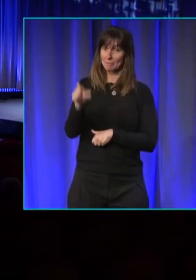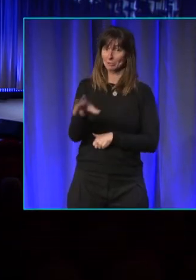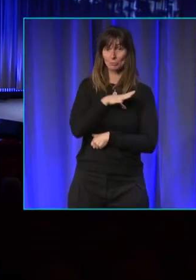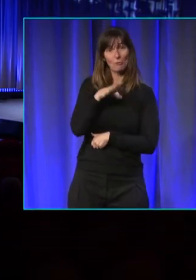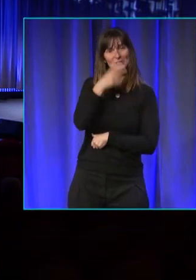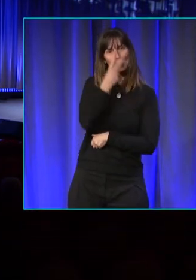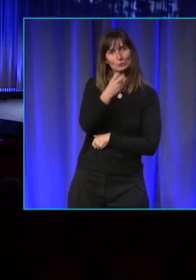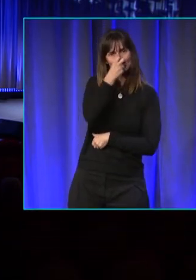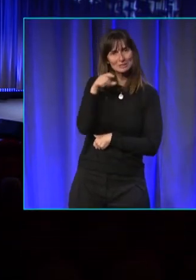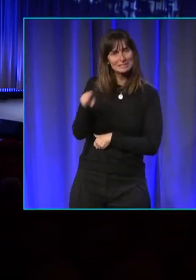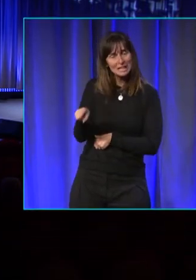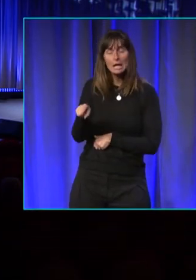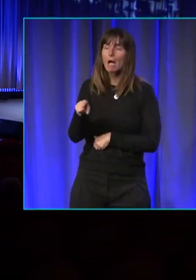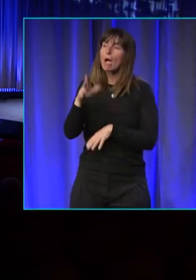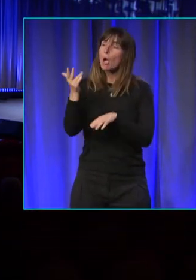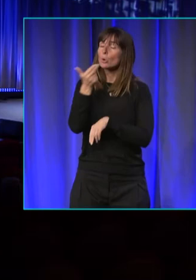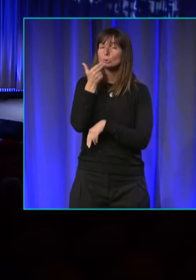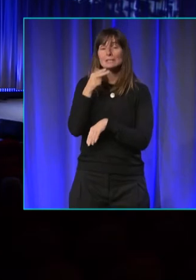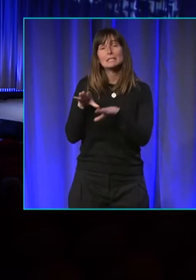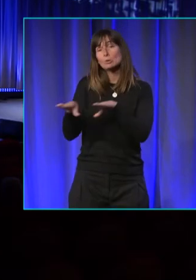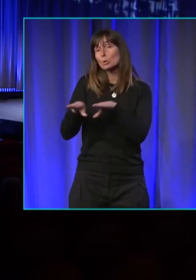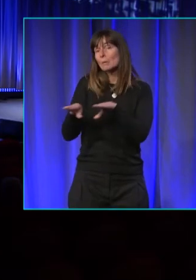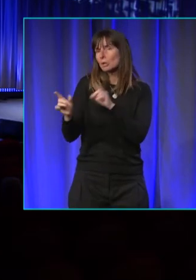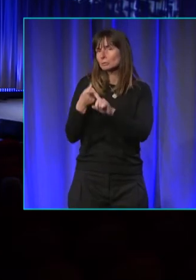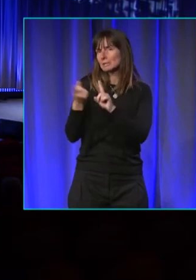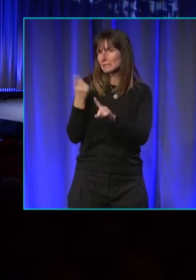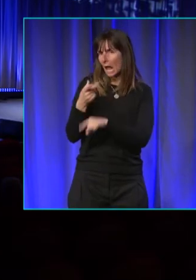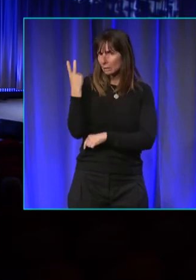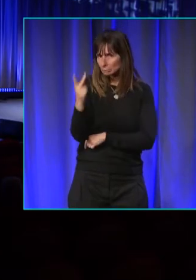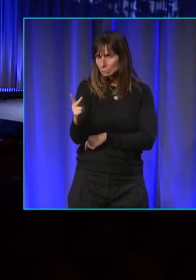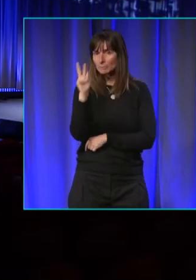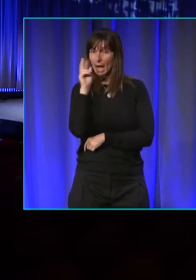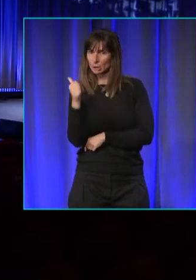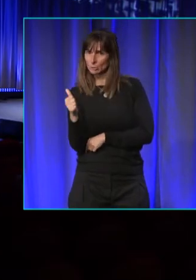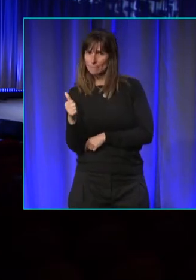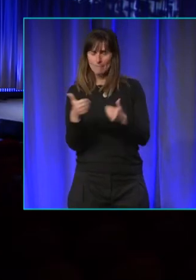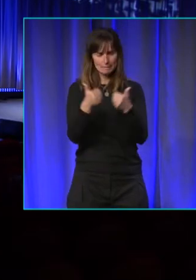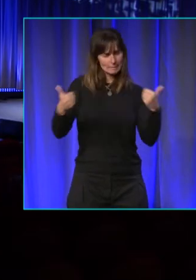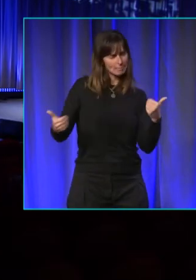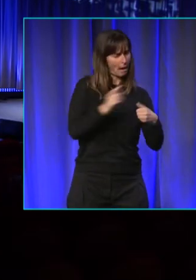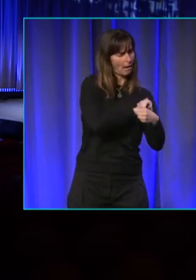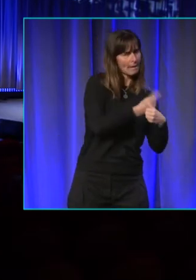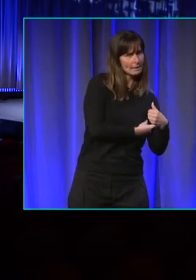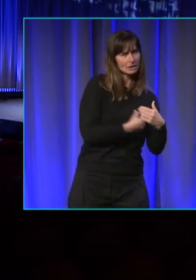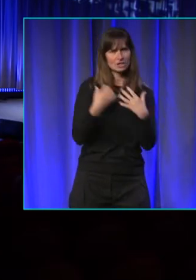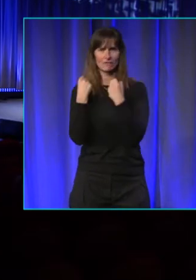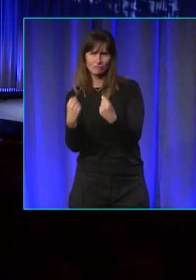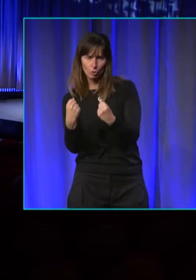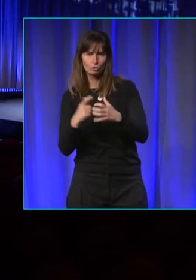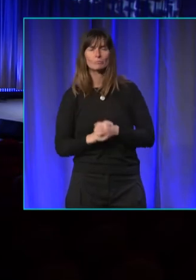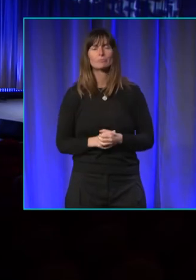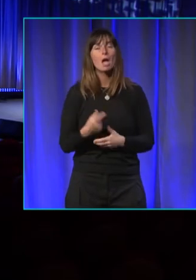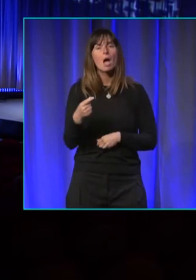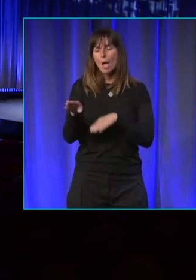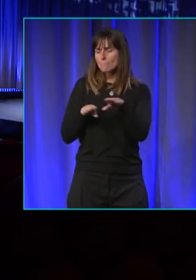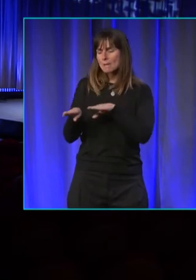utilisait la méthode Feldenkrais. Et lui, il faisait la différence aussi entre l'énergie et la force. Parce que Feldenkrais, qui a